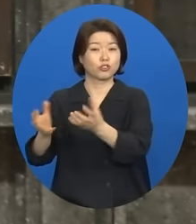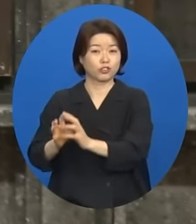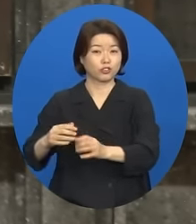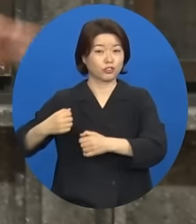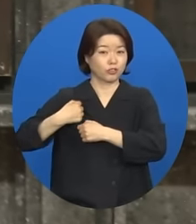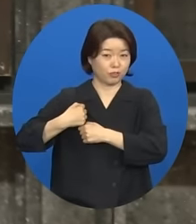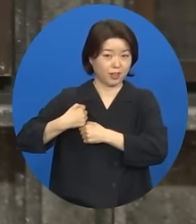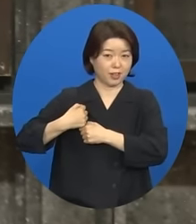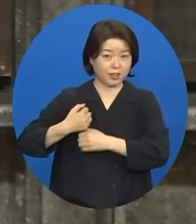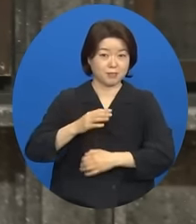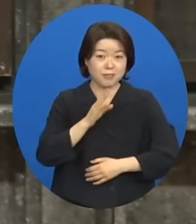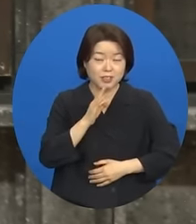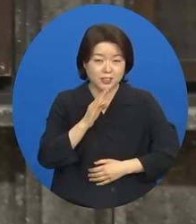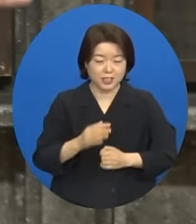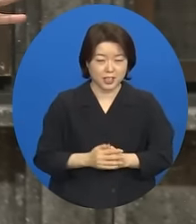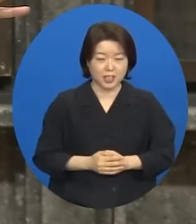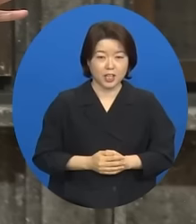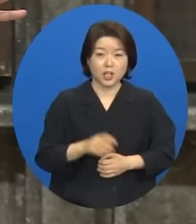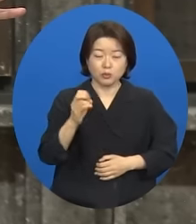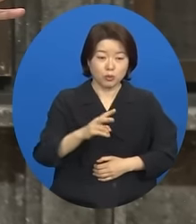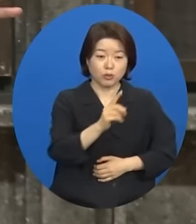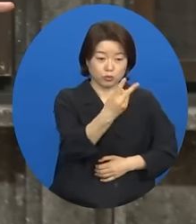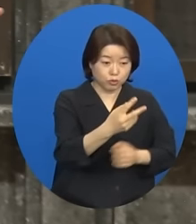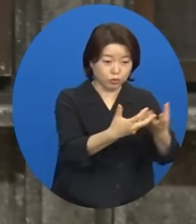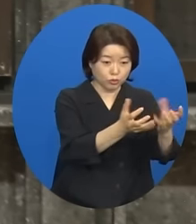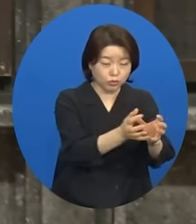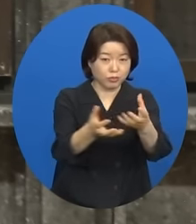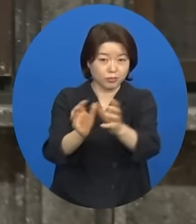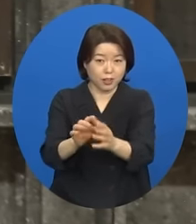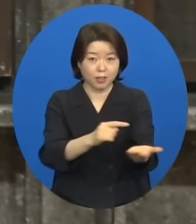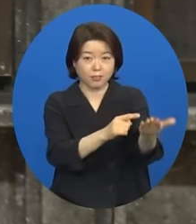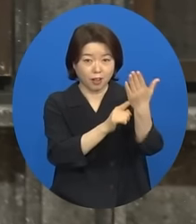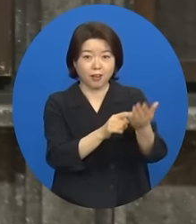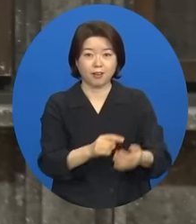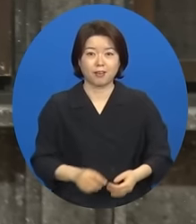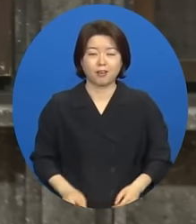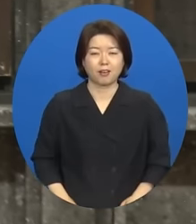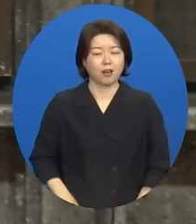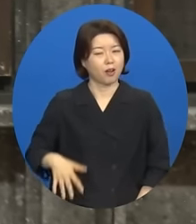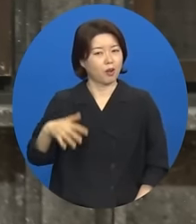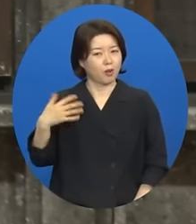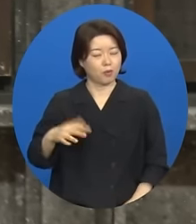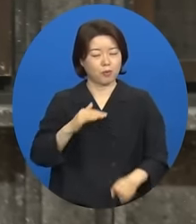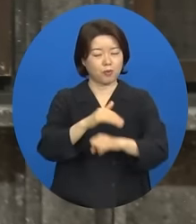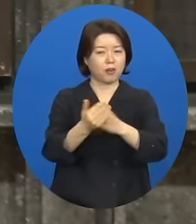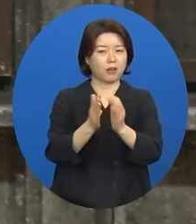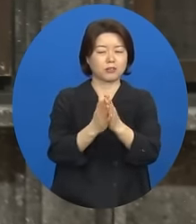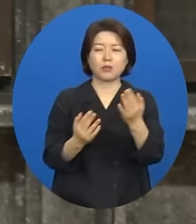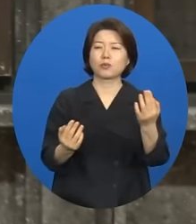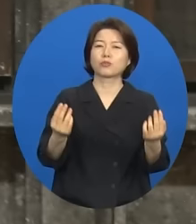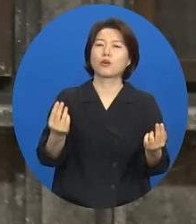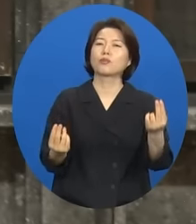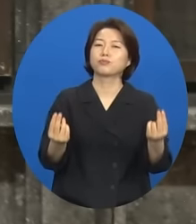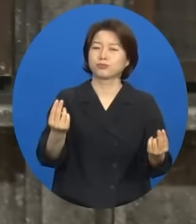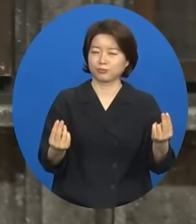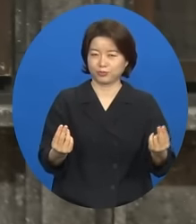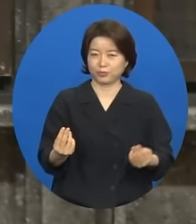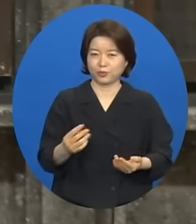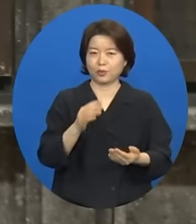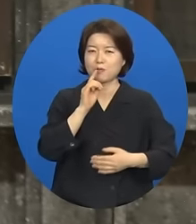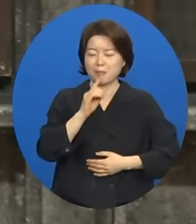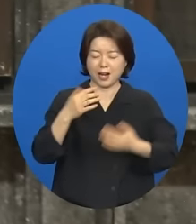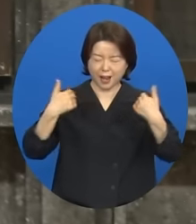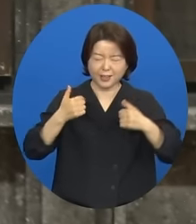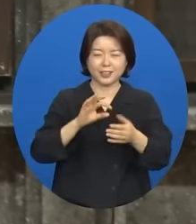군대. 이 두 대가 또 나와요. 여러분 지금 성경은 풍자를 하고 있습니다. 이 두 대의